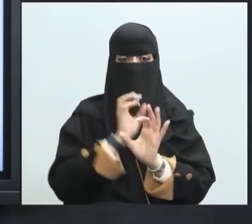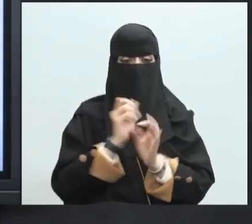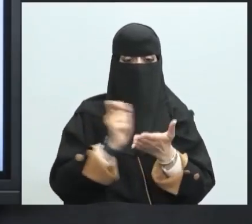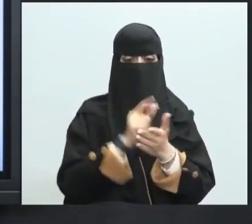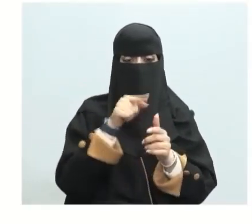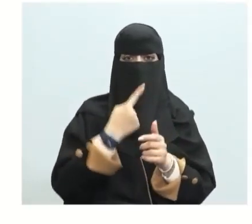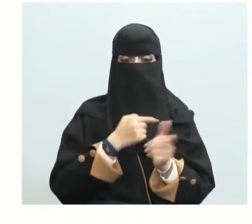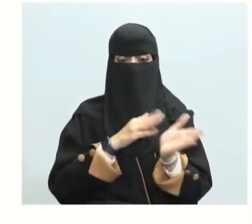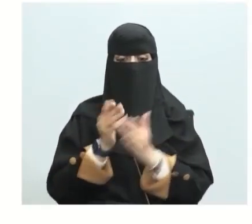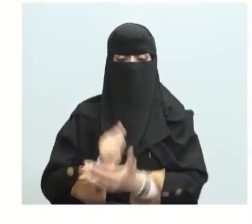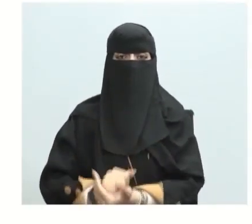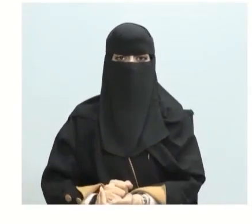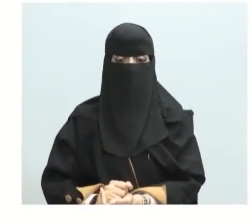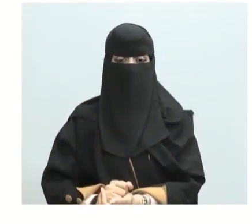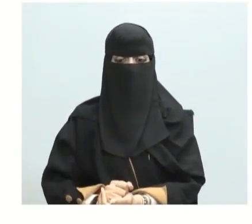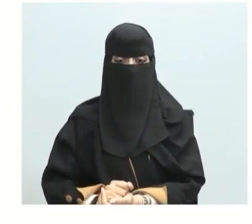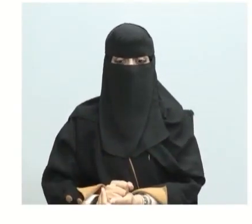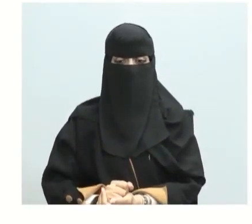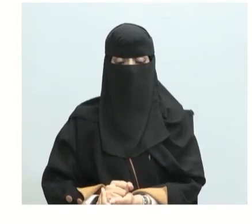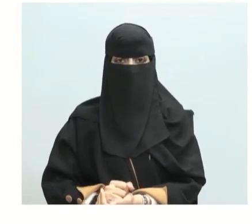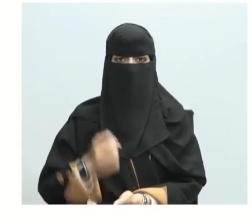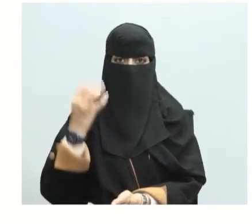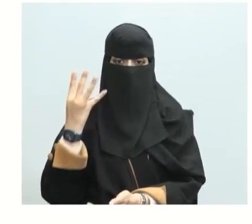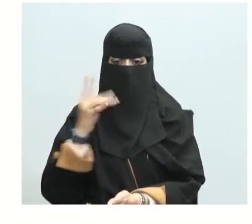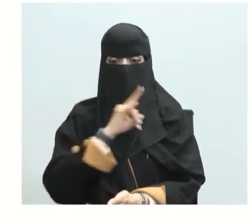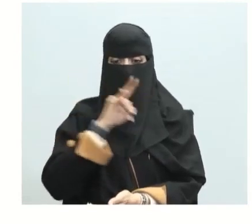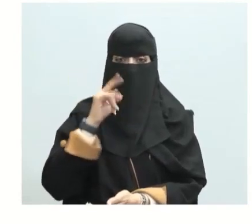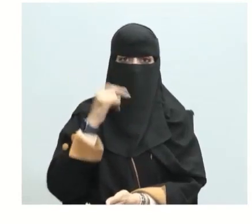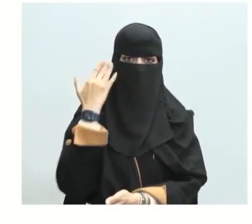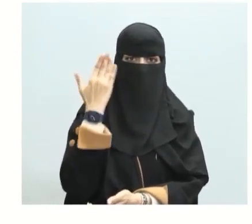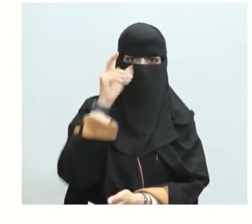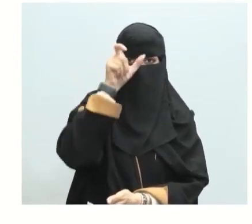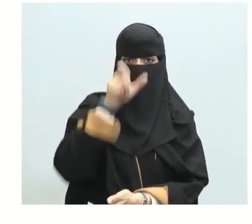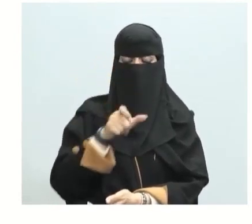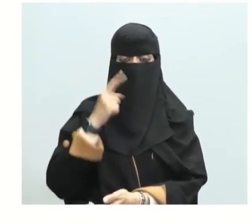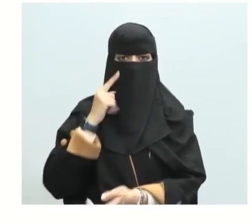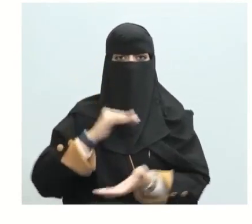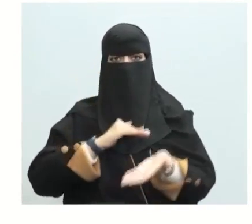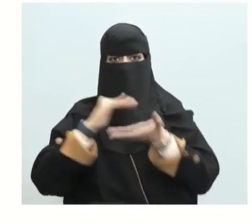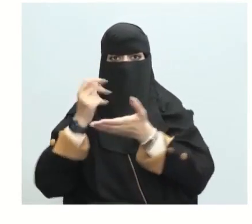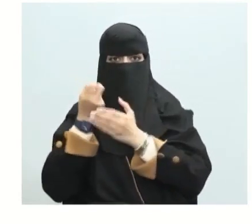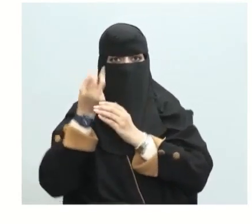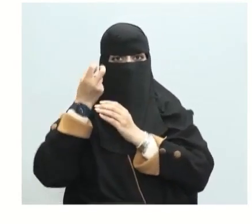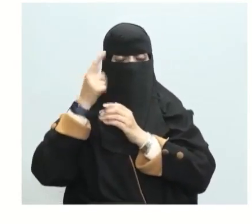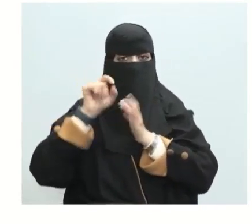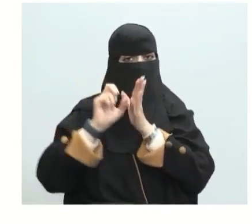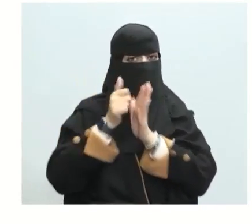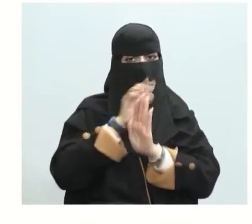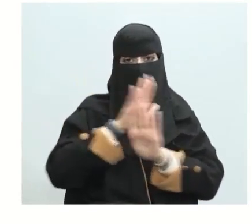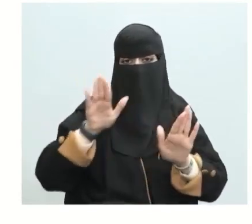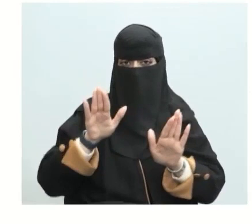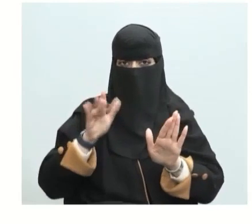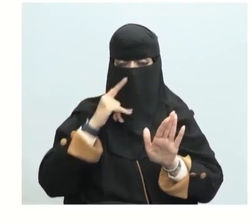تكتب ما تريد هنا رابعا ليس الخطيب البارع هو من يقدم افكارا جديده فقط ليس الخطيب